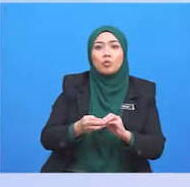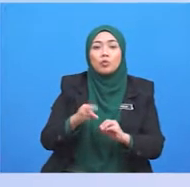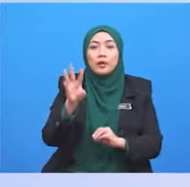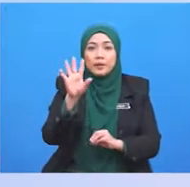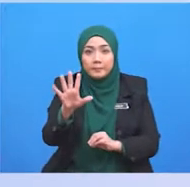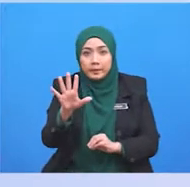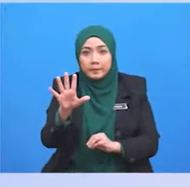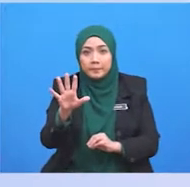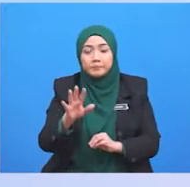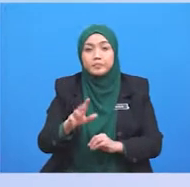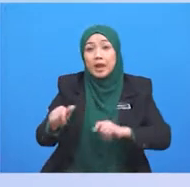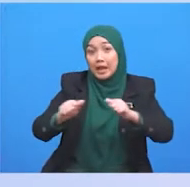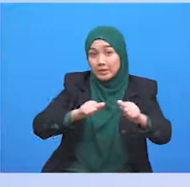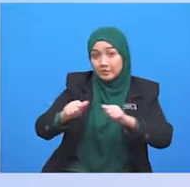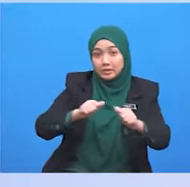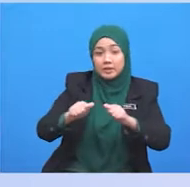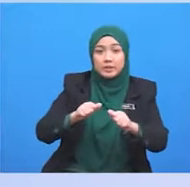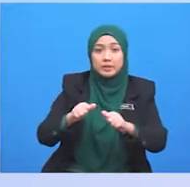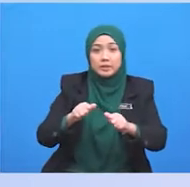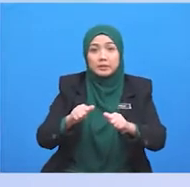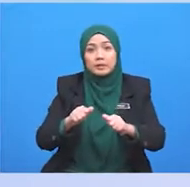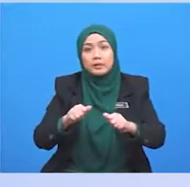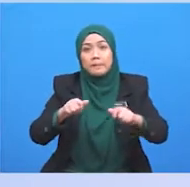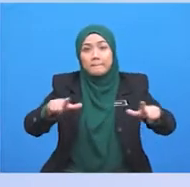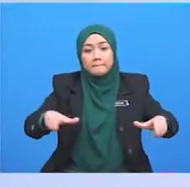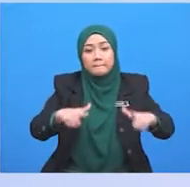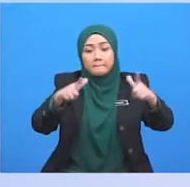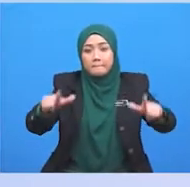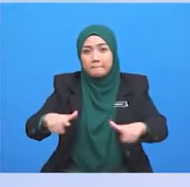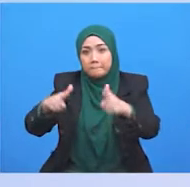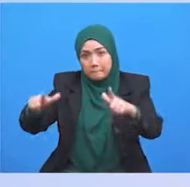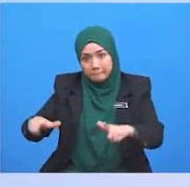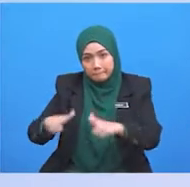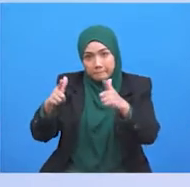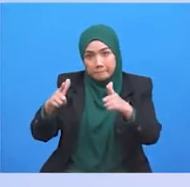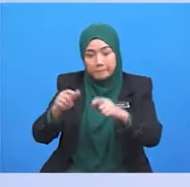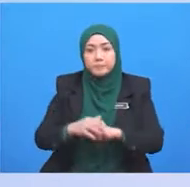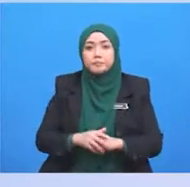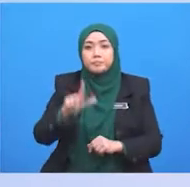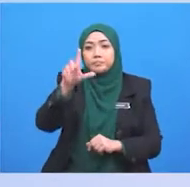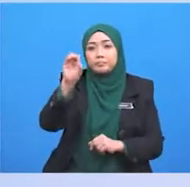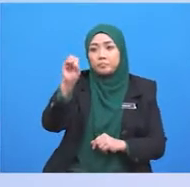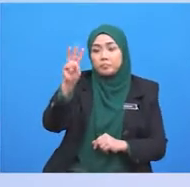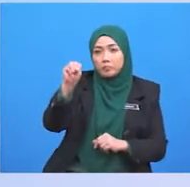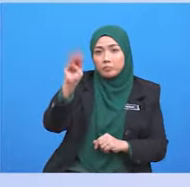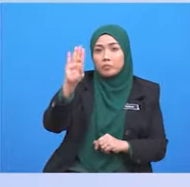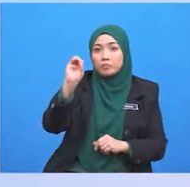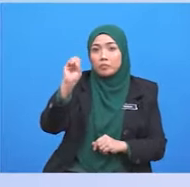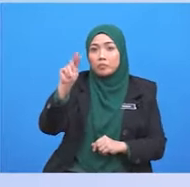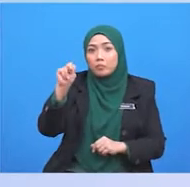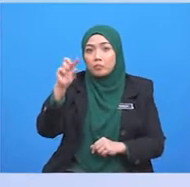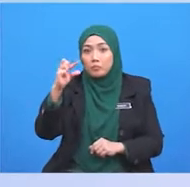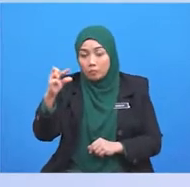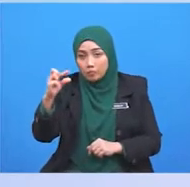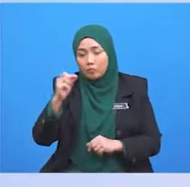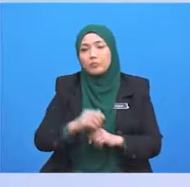pelombongan. Aktiviti pelombongan dihentikan pada musim kesejuk kerana tanah yang dilitupi salji tebal dan suhu yang